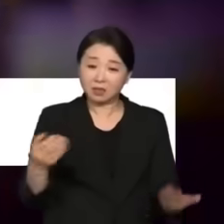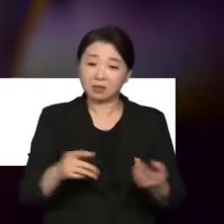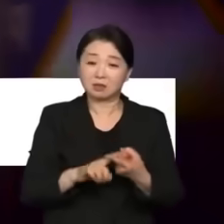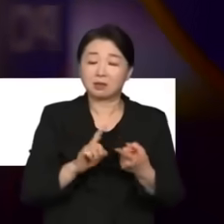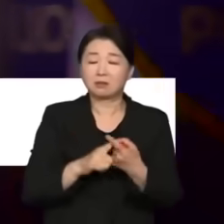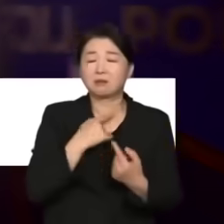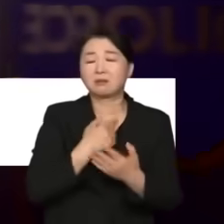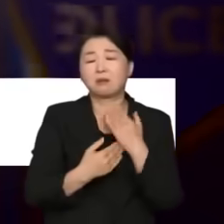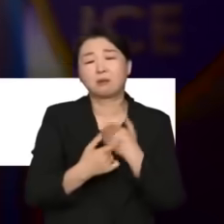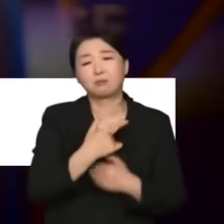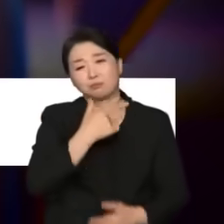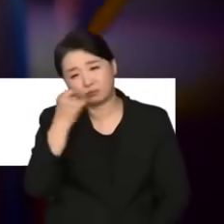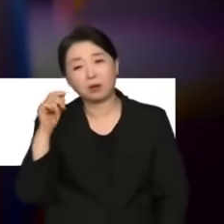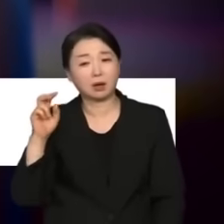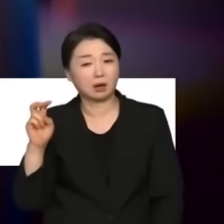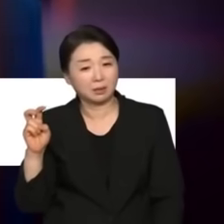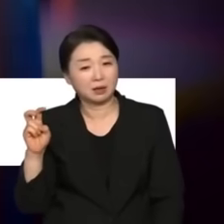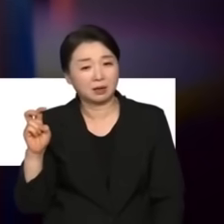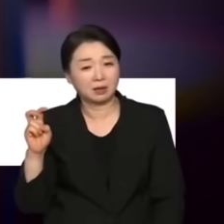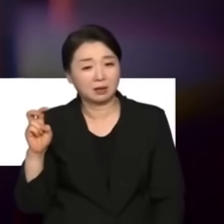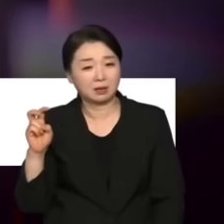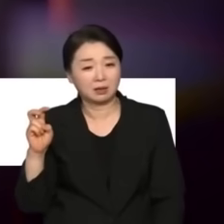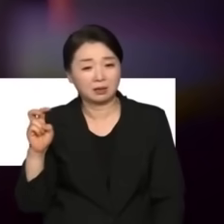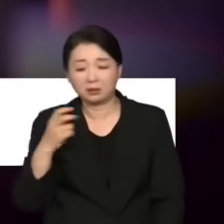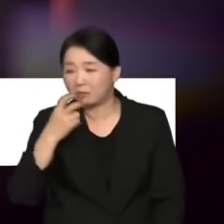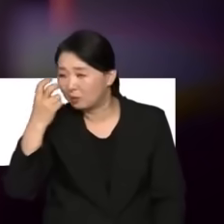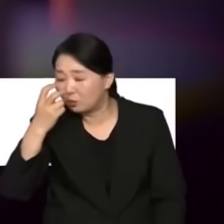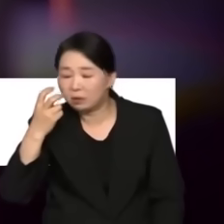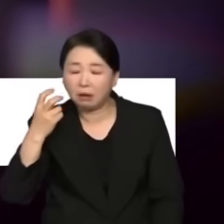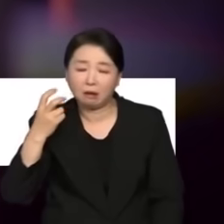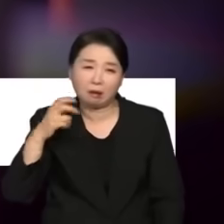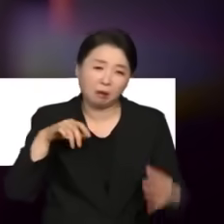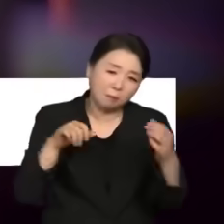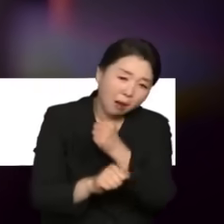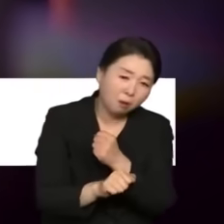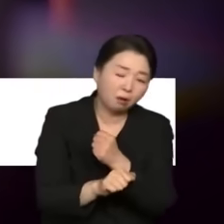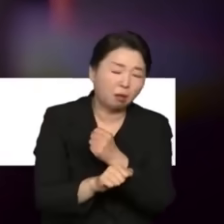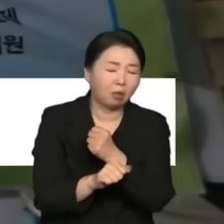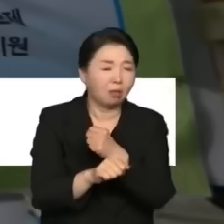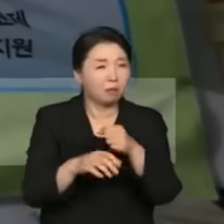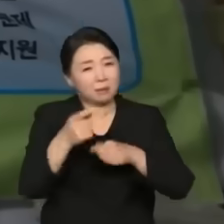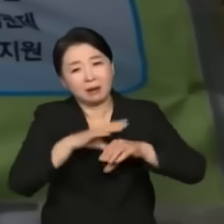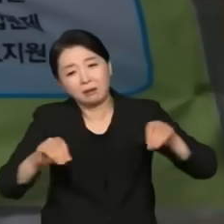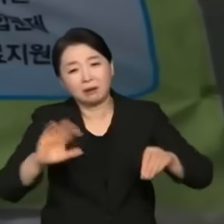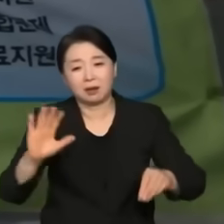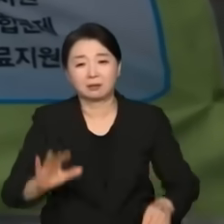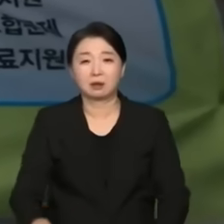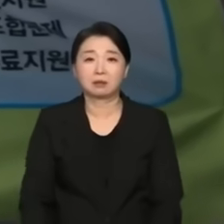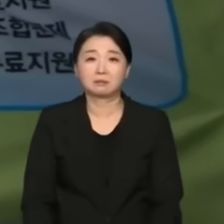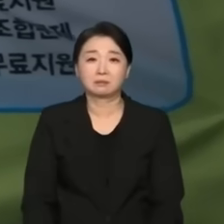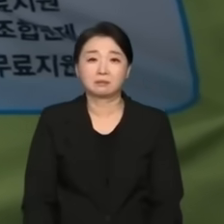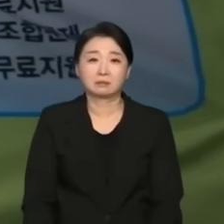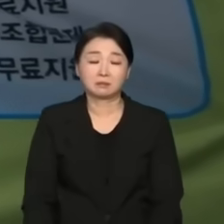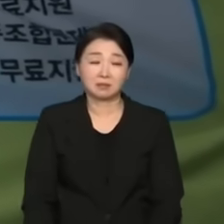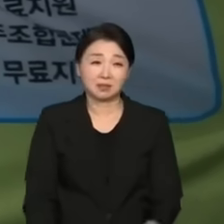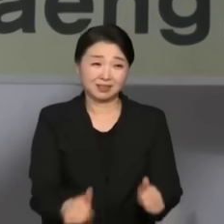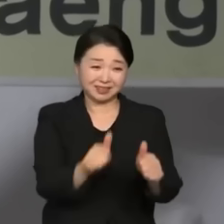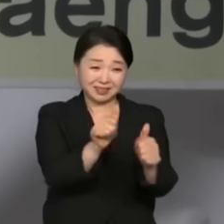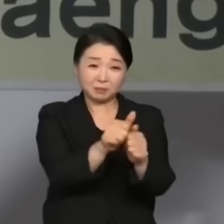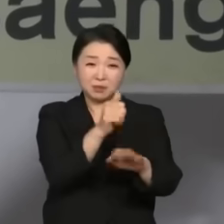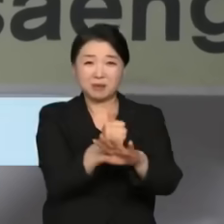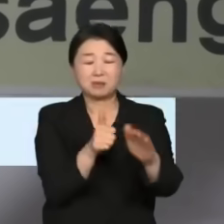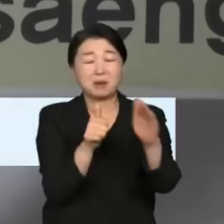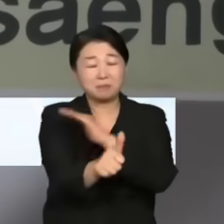많이 없으신 것도 하나 이였고요 조사가 바로바로 되지 않았죠 마지막으로 남성이 찾은 곳은